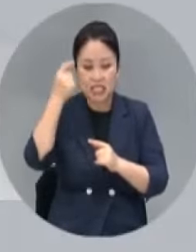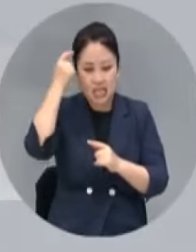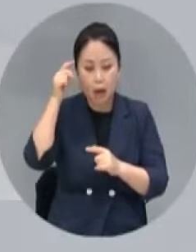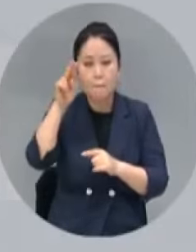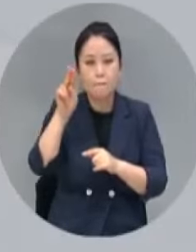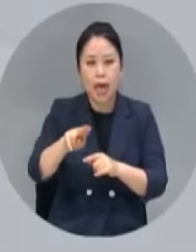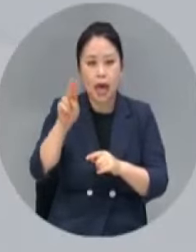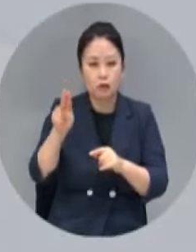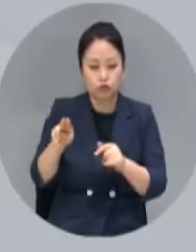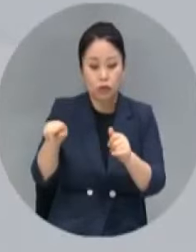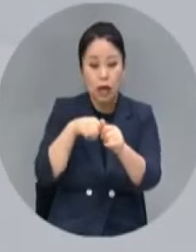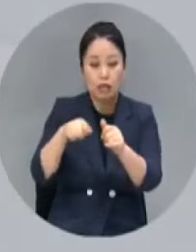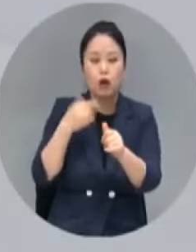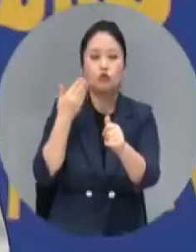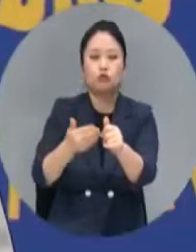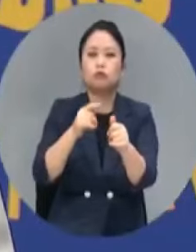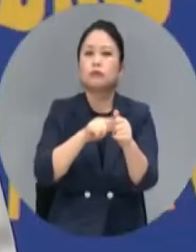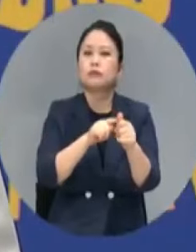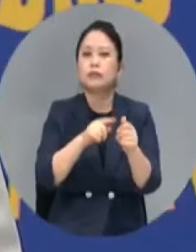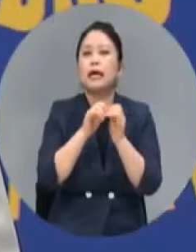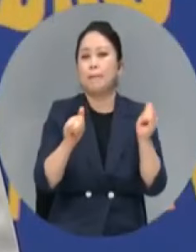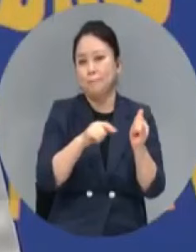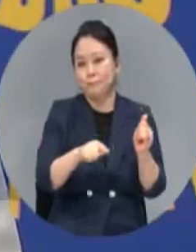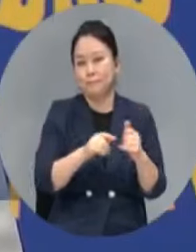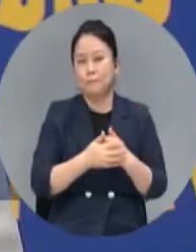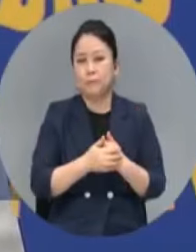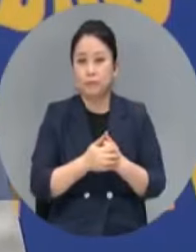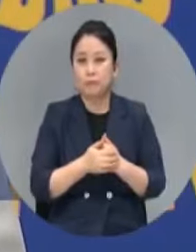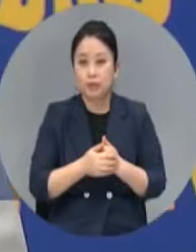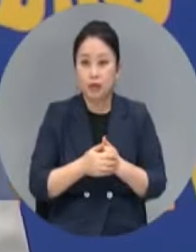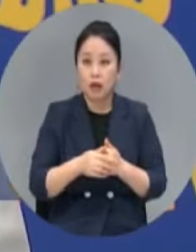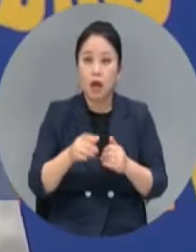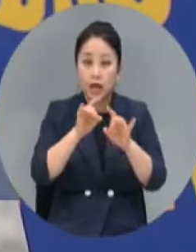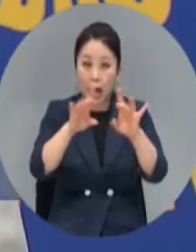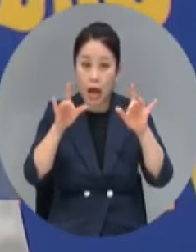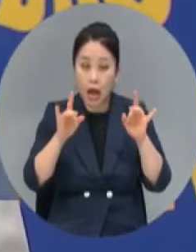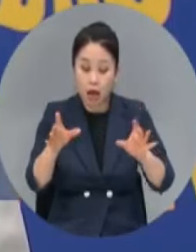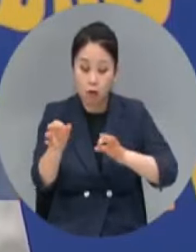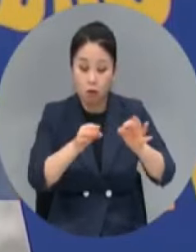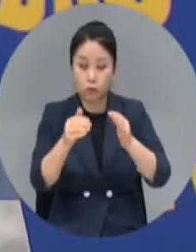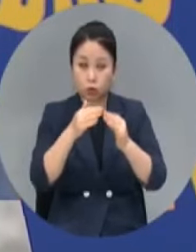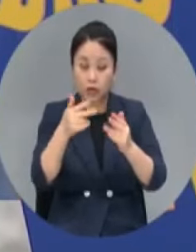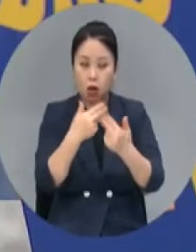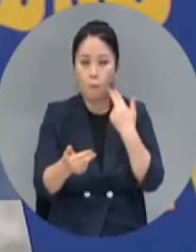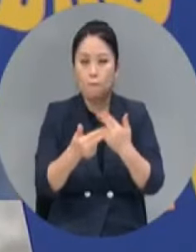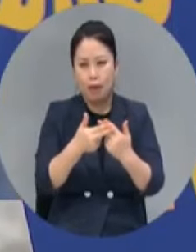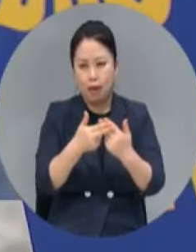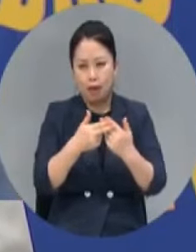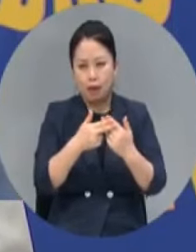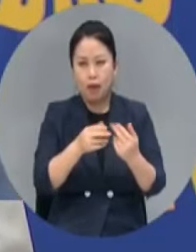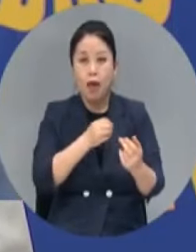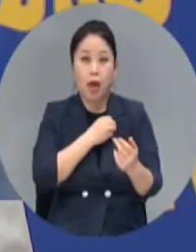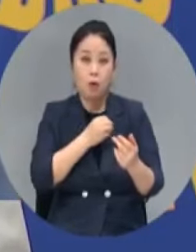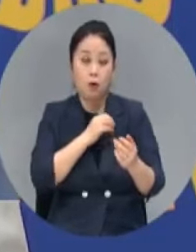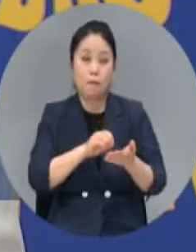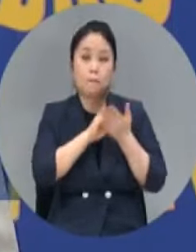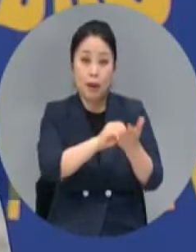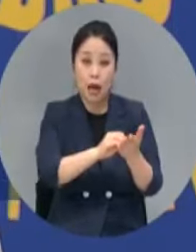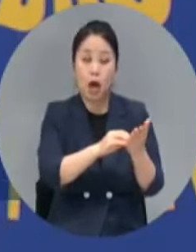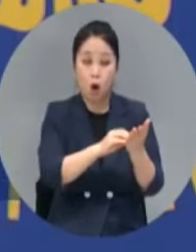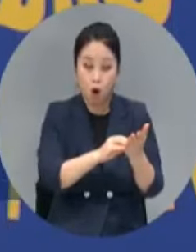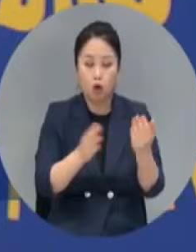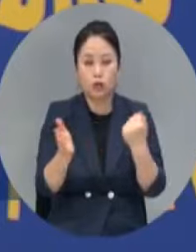스승으로 알려졌습니다. 각 업소들은 협회 회원사로 등록되어 있어 수사기관의 단속을 피해나갈 수 있다고 홍보하여